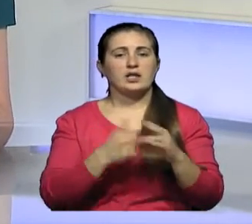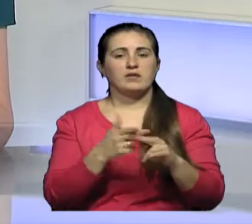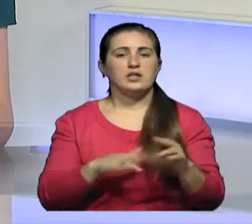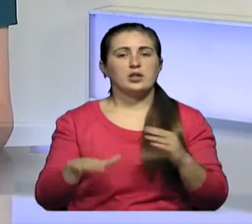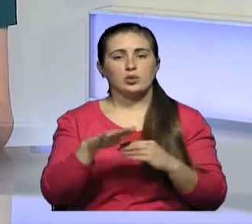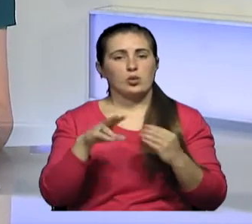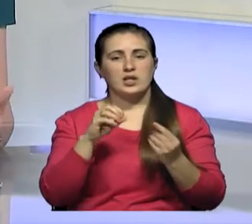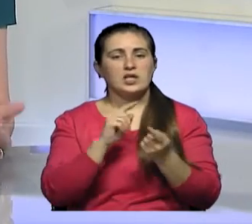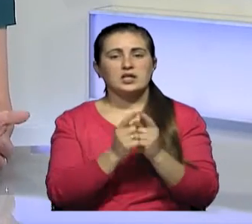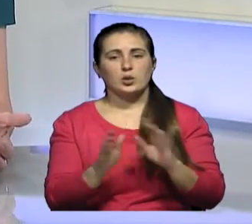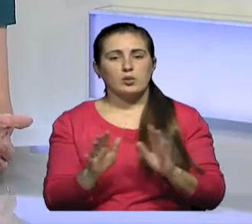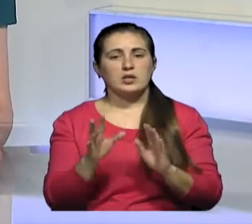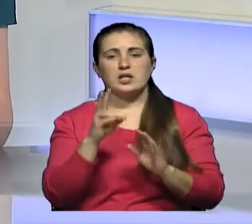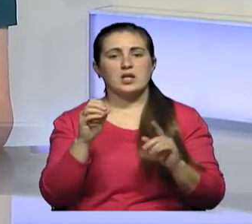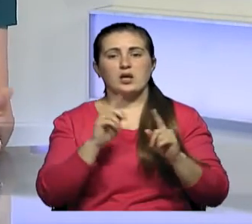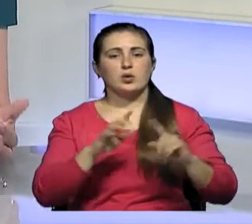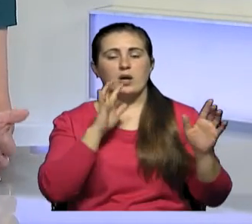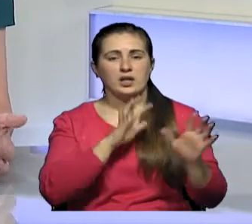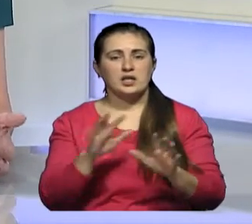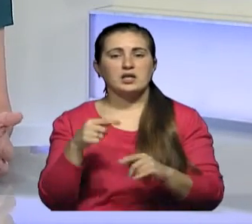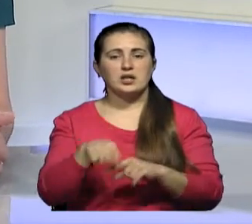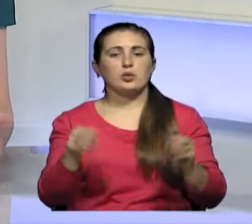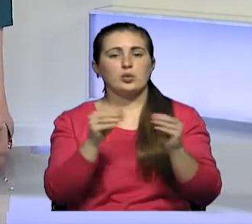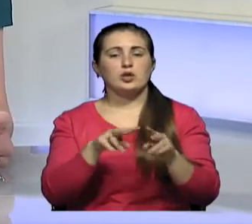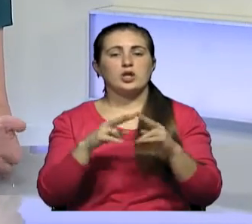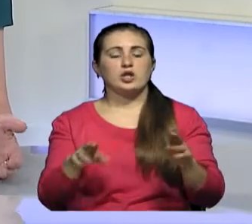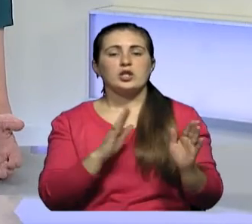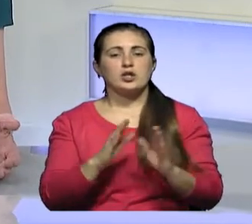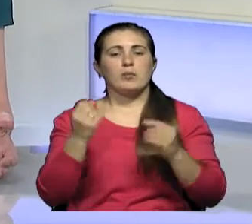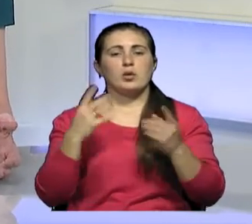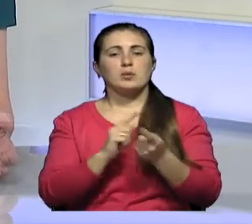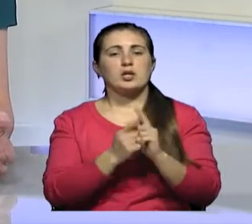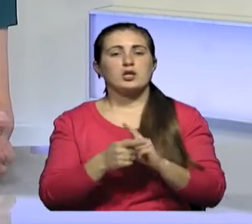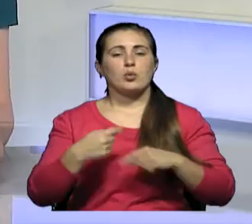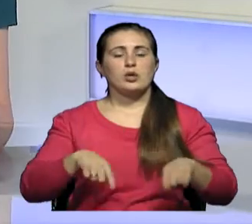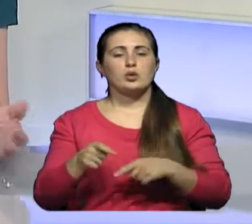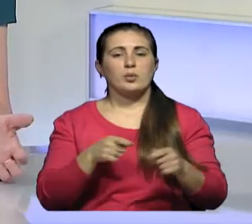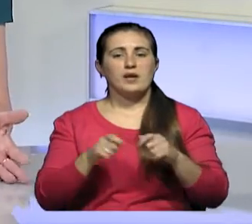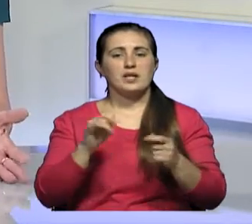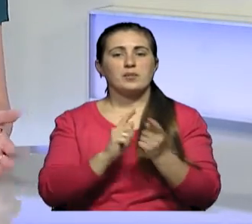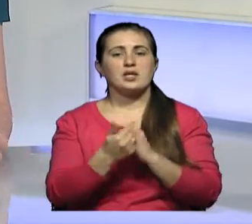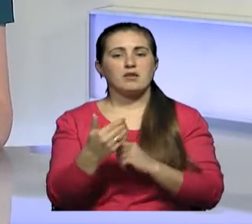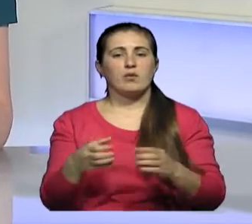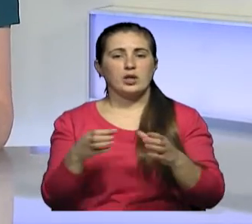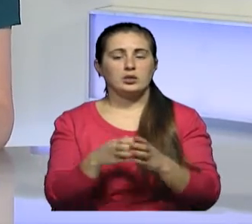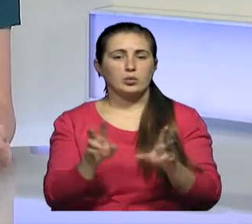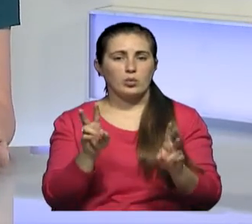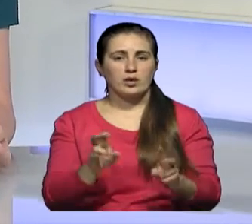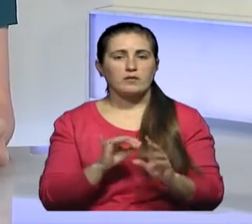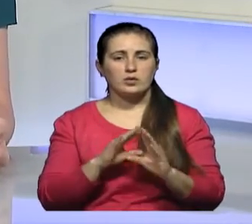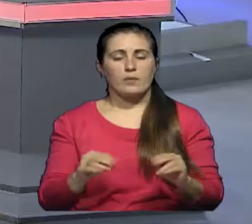становится не особо охраняемый на не точно также режим просто меняется орган управления меняется его категории все